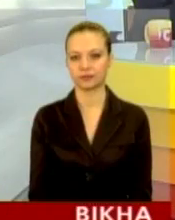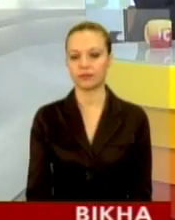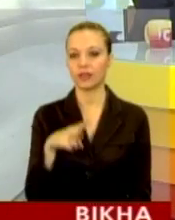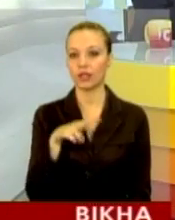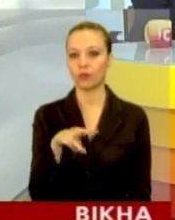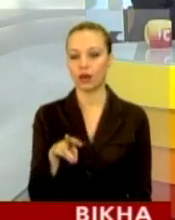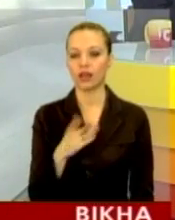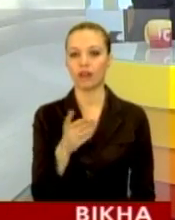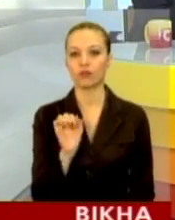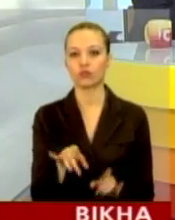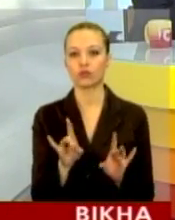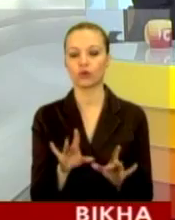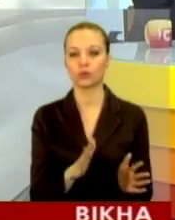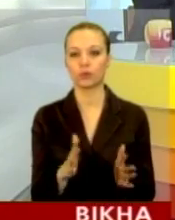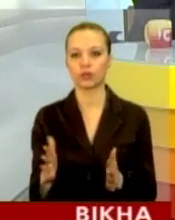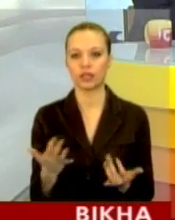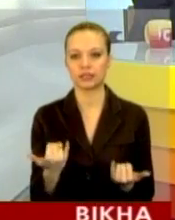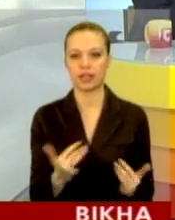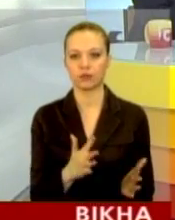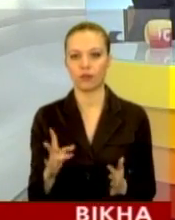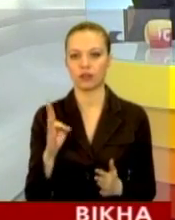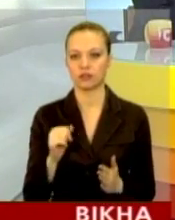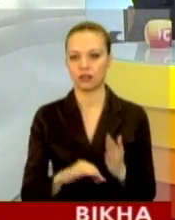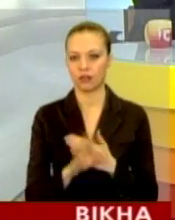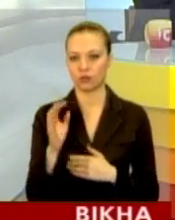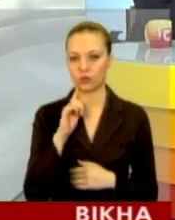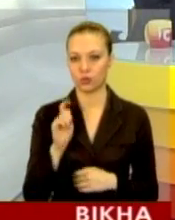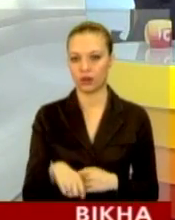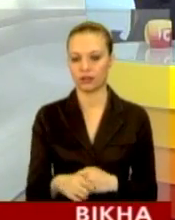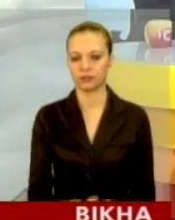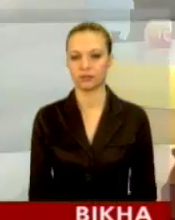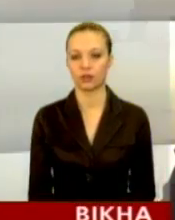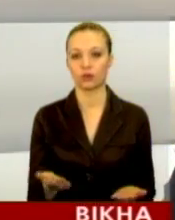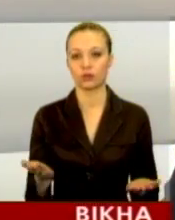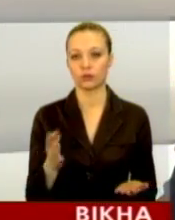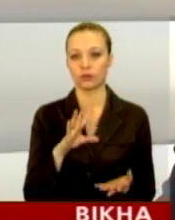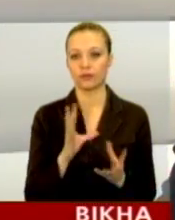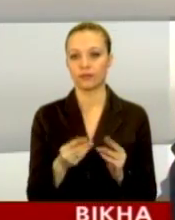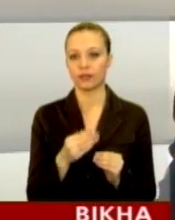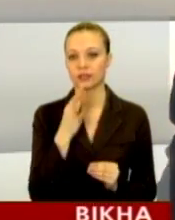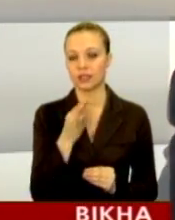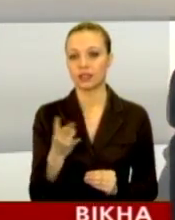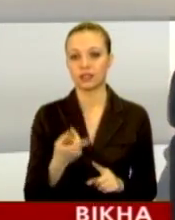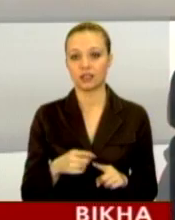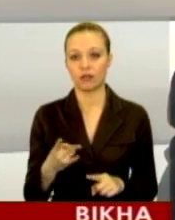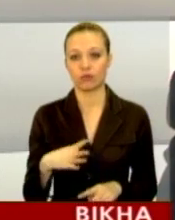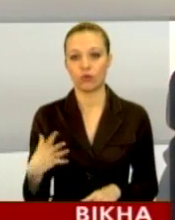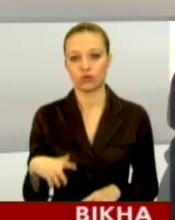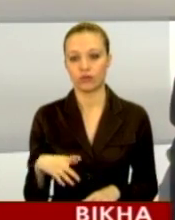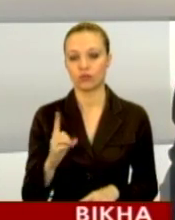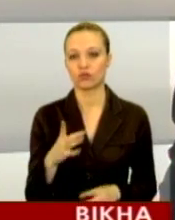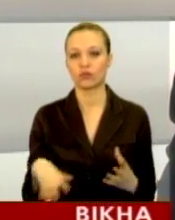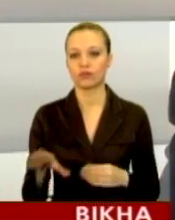Леоніде Макаровичу, як ви можете прокоментувати події, які відбуваються на сході України? Ну, власне кажучи, це треба було очікувати, тому що